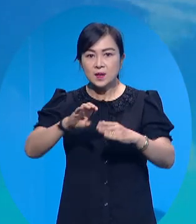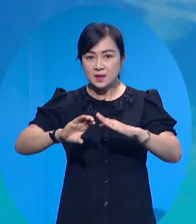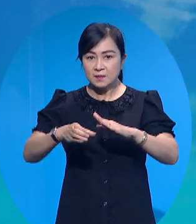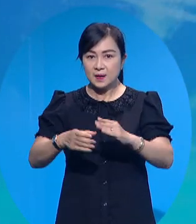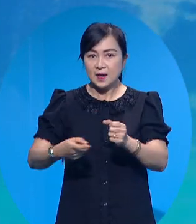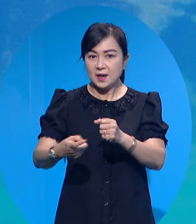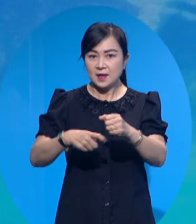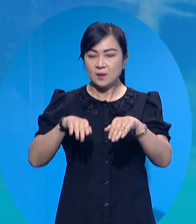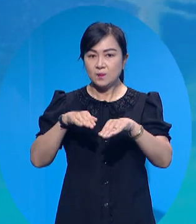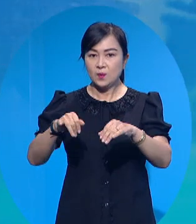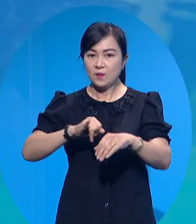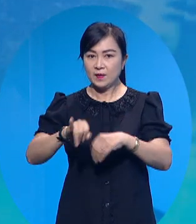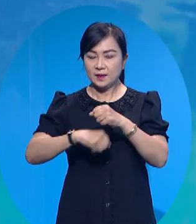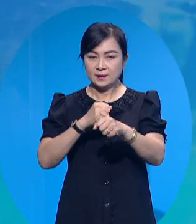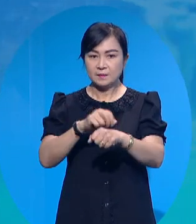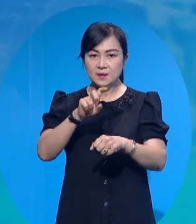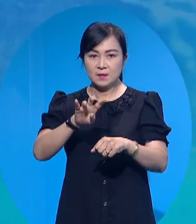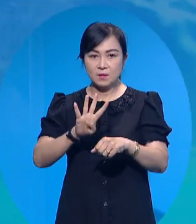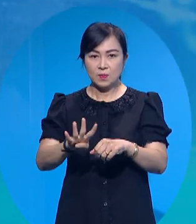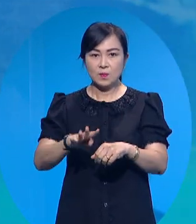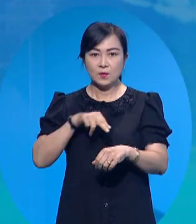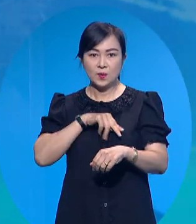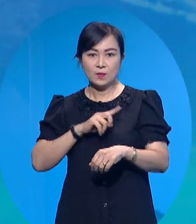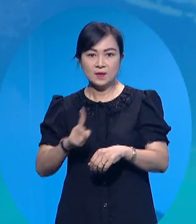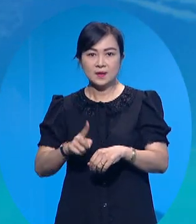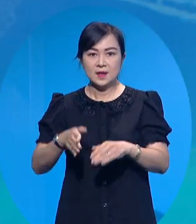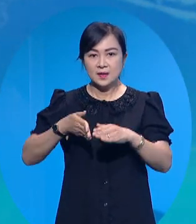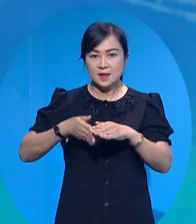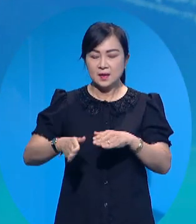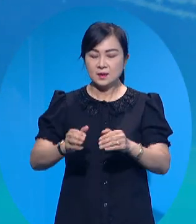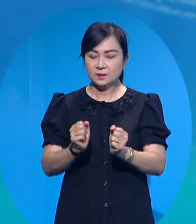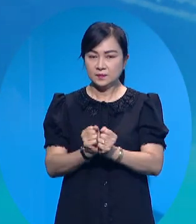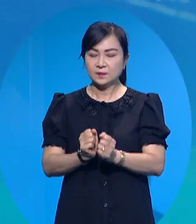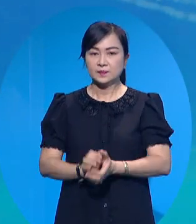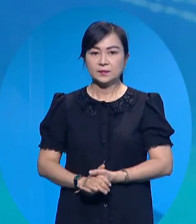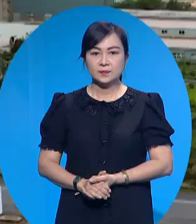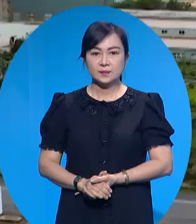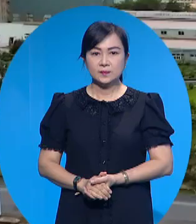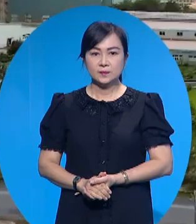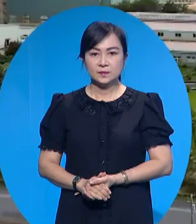máy gặt hái mùa vàng năm 2024 dành cho bà con nông dân, các đại lý đồng hành.